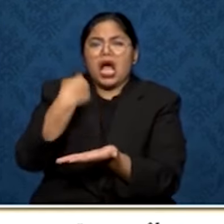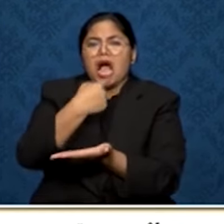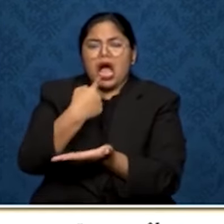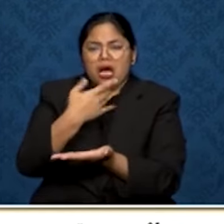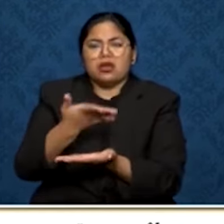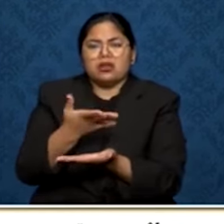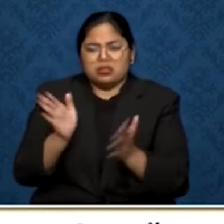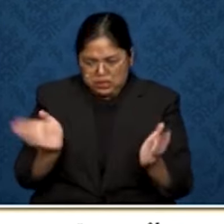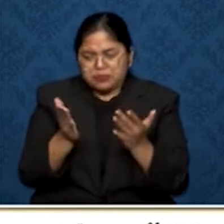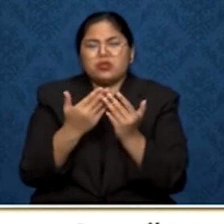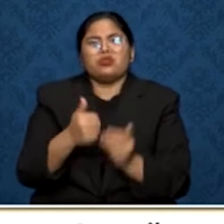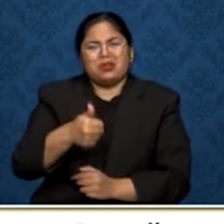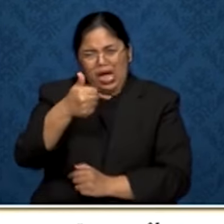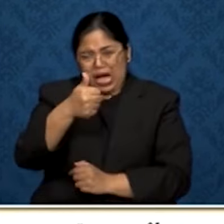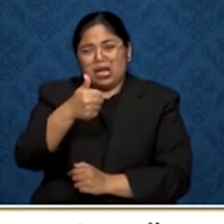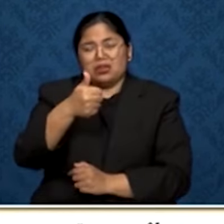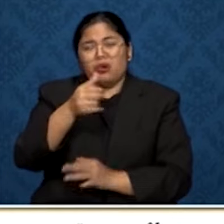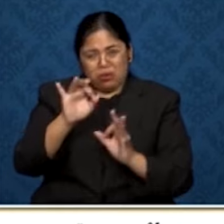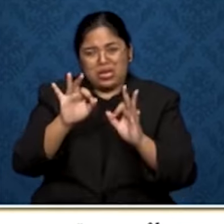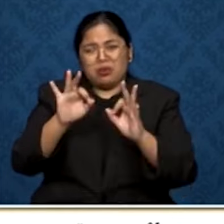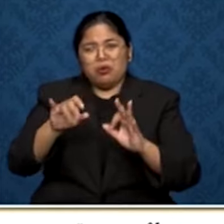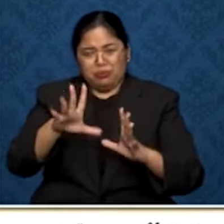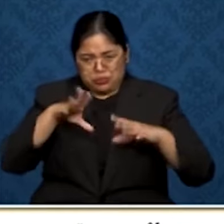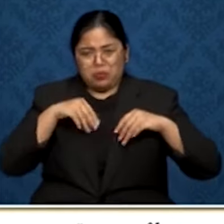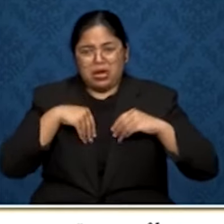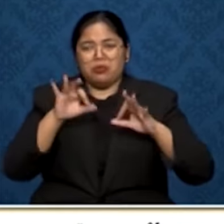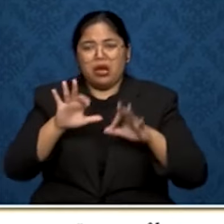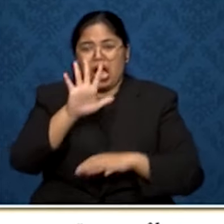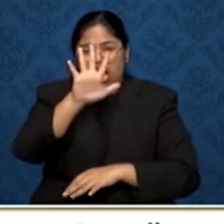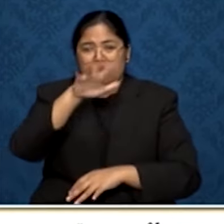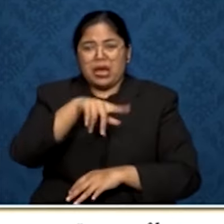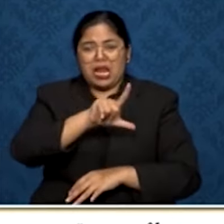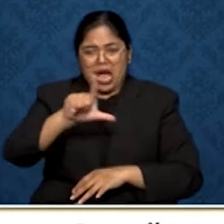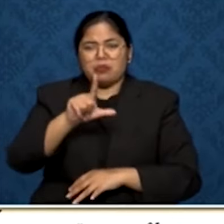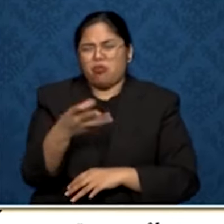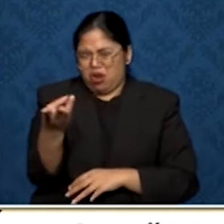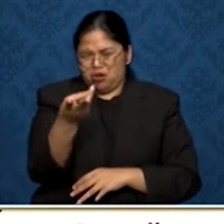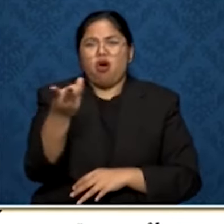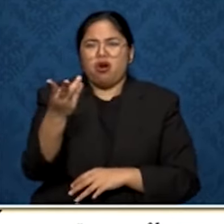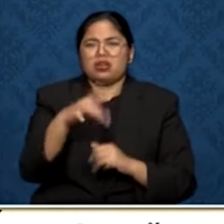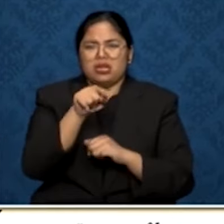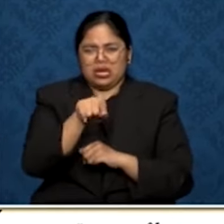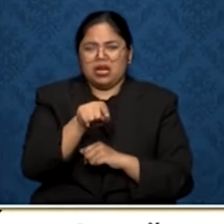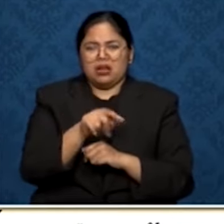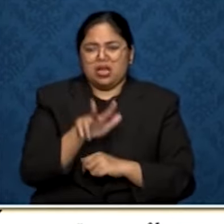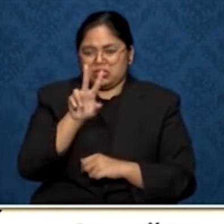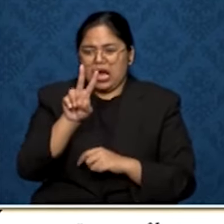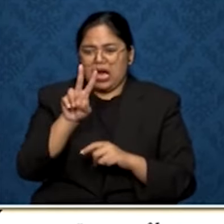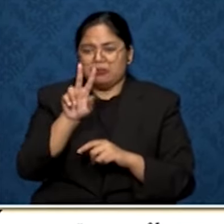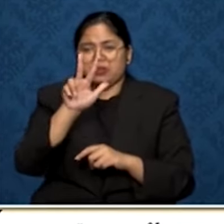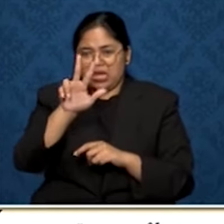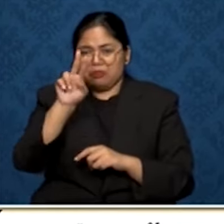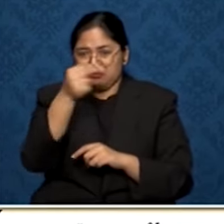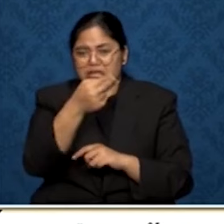รผมไม่ว่ายนะ ผมบอกจๆนะครับ 5,000 ล้ที่ขอมาเี่ผมวาน้อยไปผมก้าให้ 30,000 ล้านเลยครั